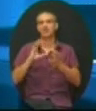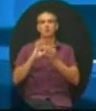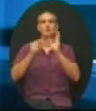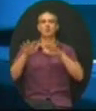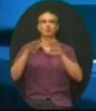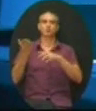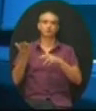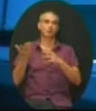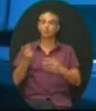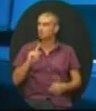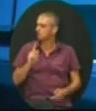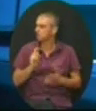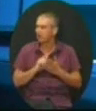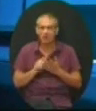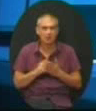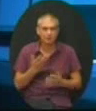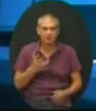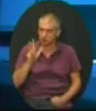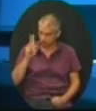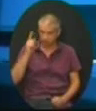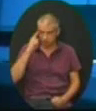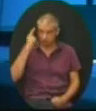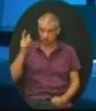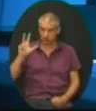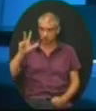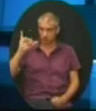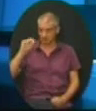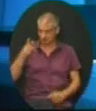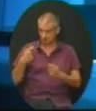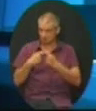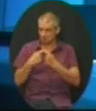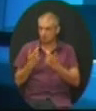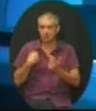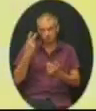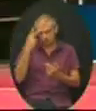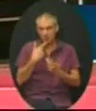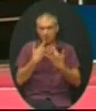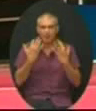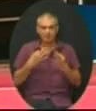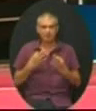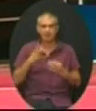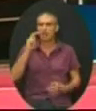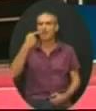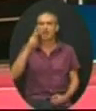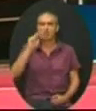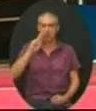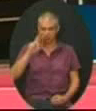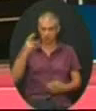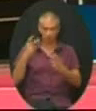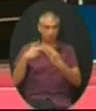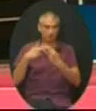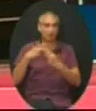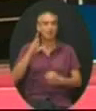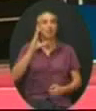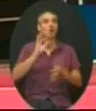ביותר לראש הממשלה. מי הקרוב? צ'יינר הוא קרוב לראש הממשלה? לא, אני באמת פעם אחת ולתמיד רוצה להעביר את העניינים. גנור קרוב לראש הממשלה. דוד שמרון. העורך